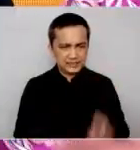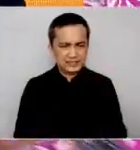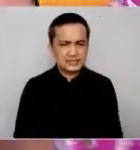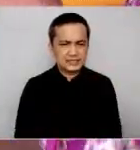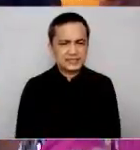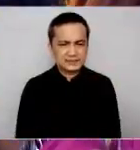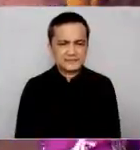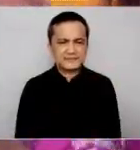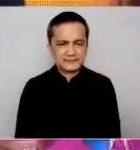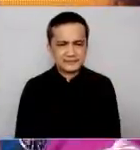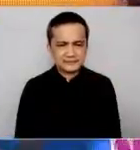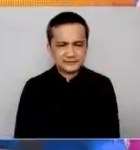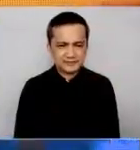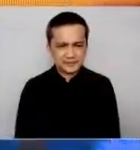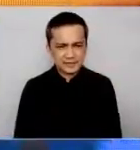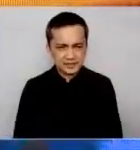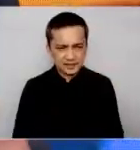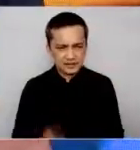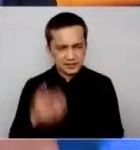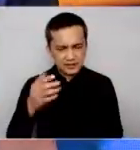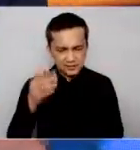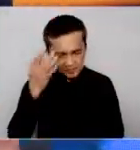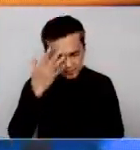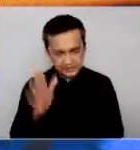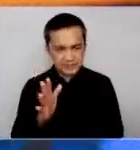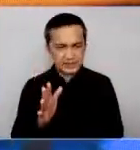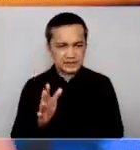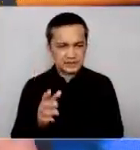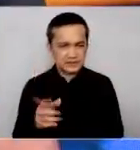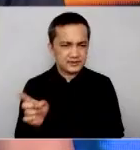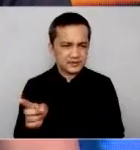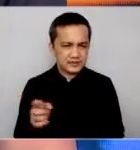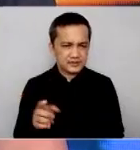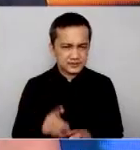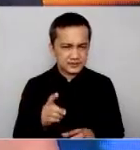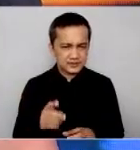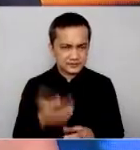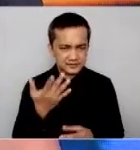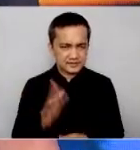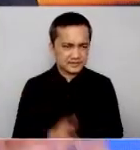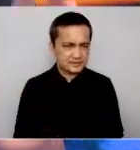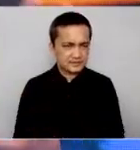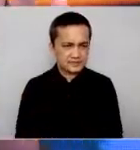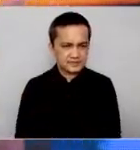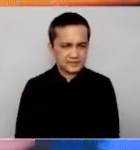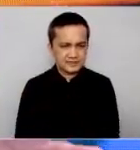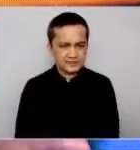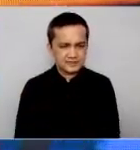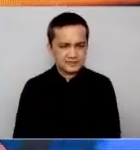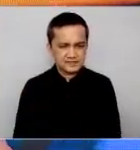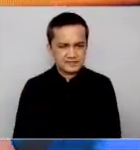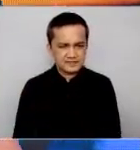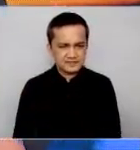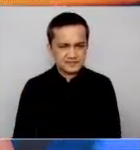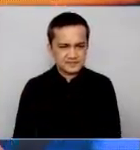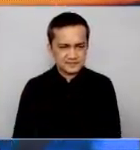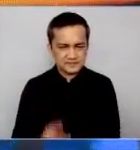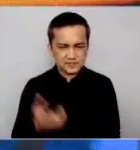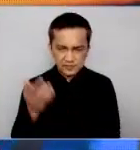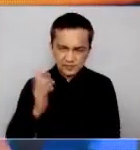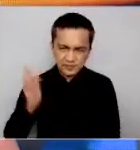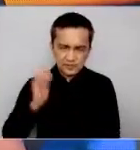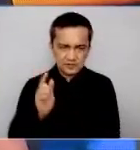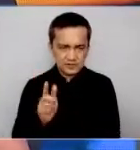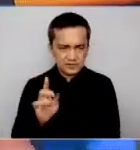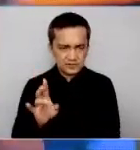Grabe! Paano mo nalaman na magaling ka pala dito? Paano mo na-discover ang talent mo? Nung way back 2017 po, nakita ko po